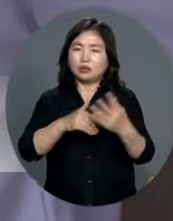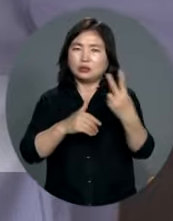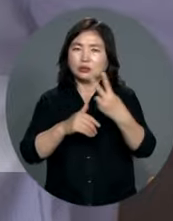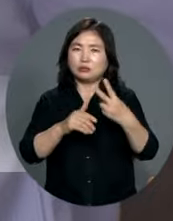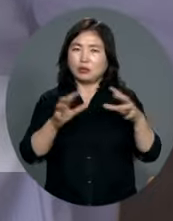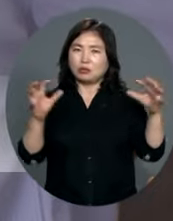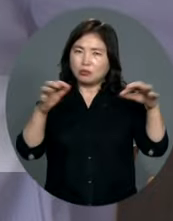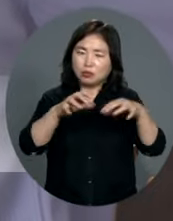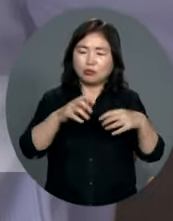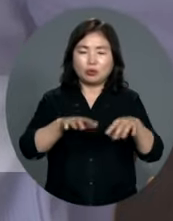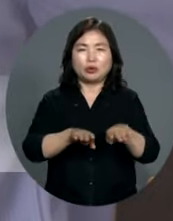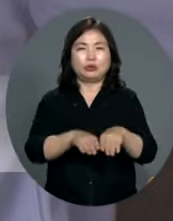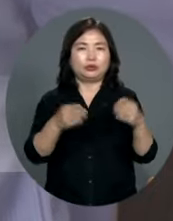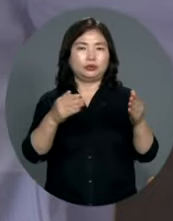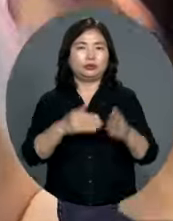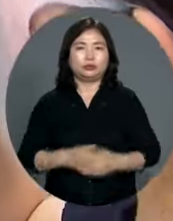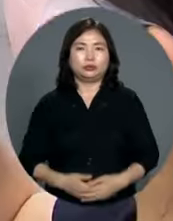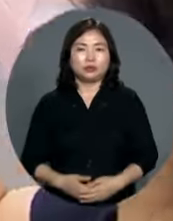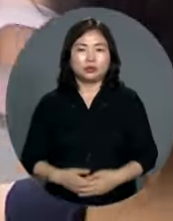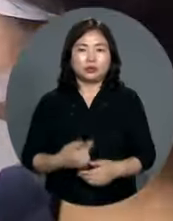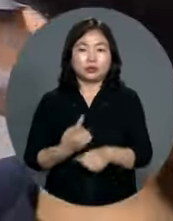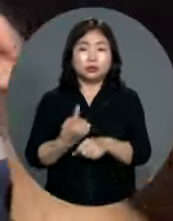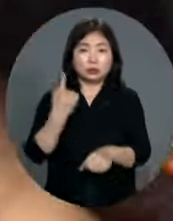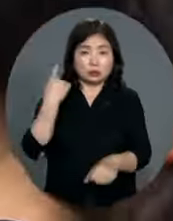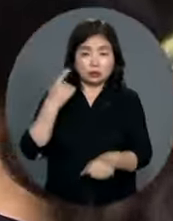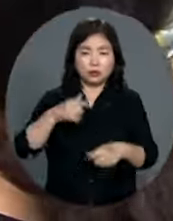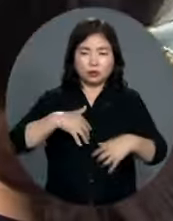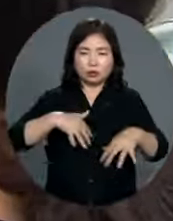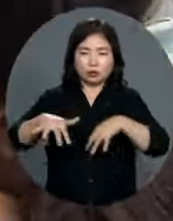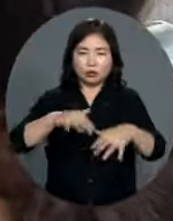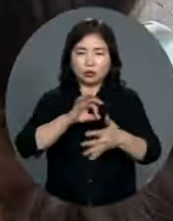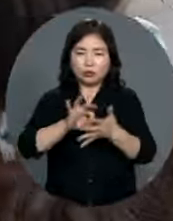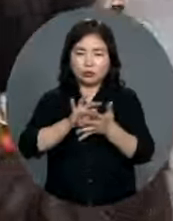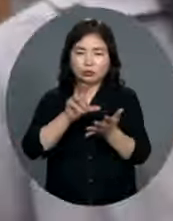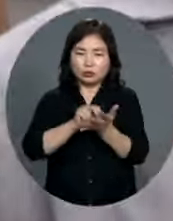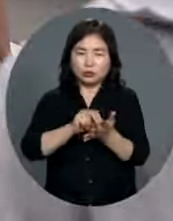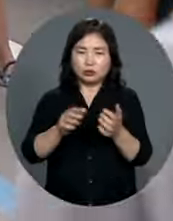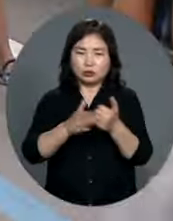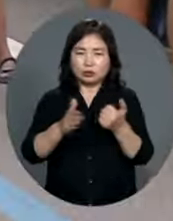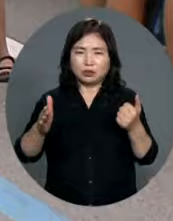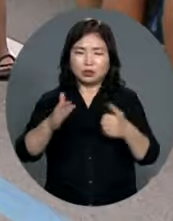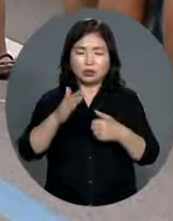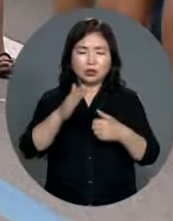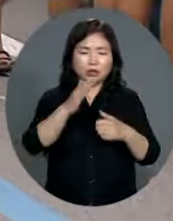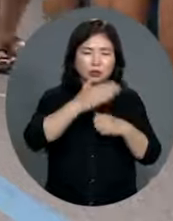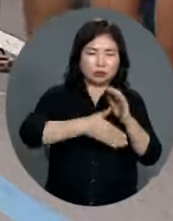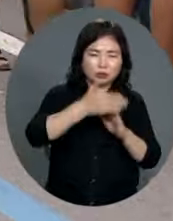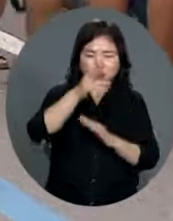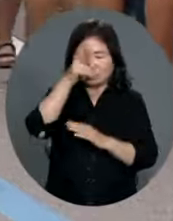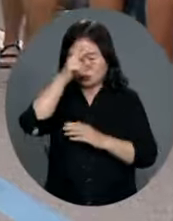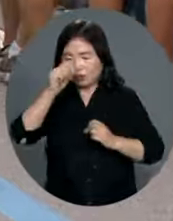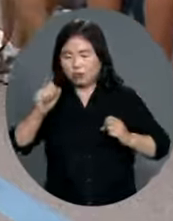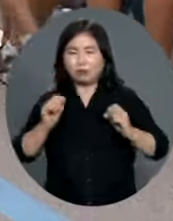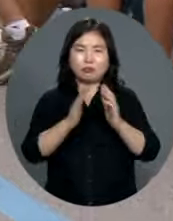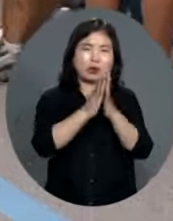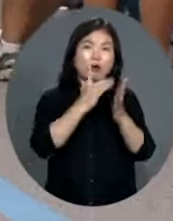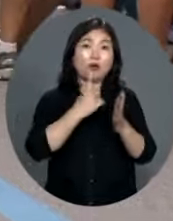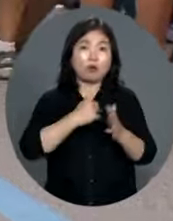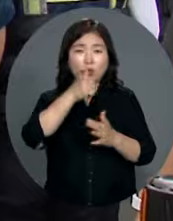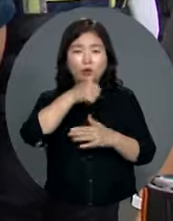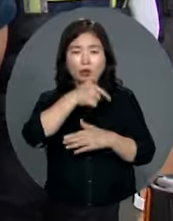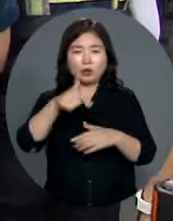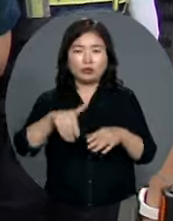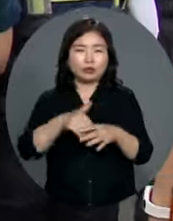모인 가운데 열렸습니다. 지난해는 도로 점용 허가 문제로 대구시와 경찰이 충돌하기도 했던 대구